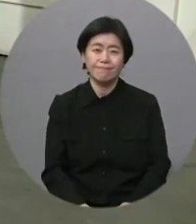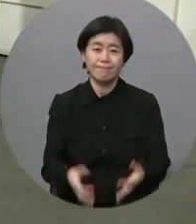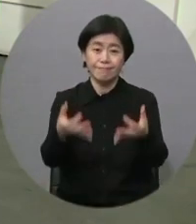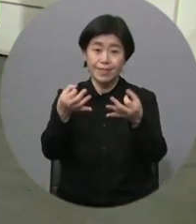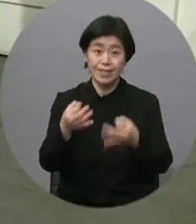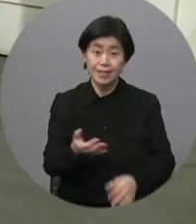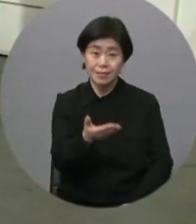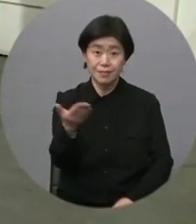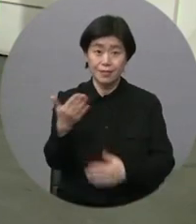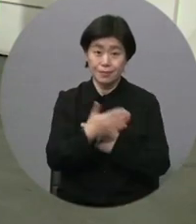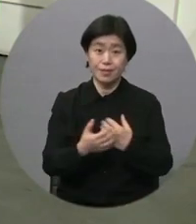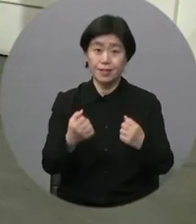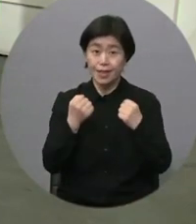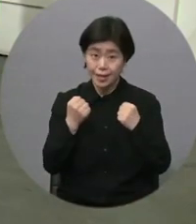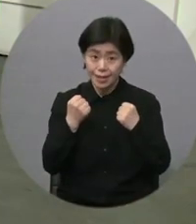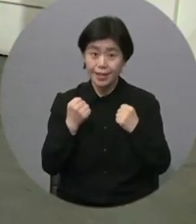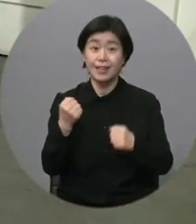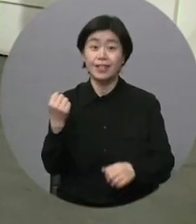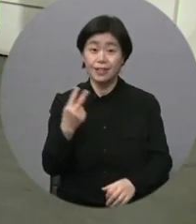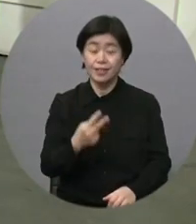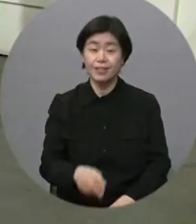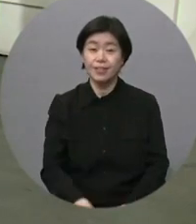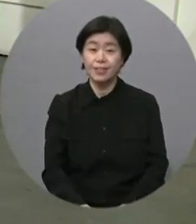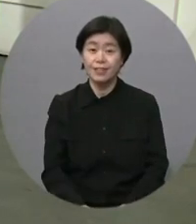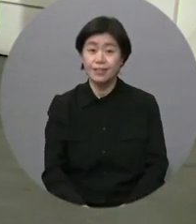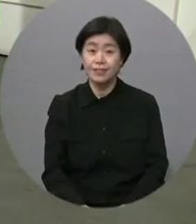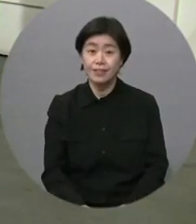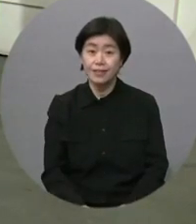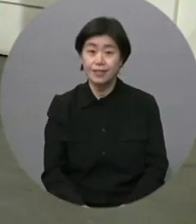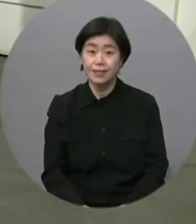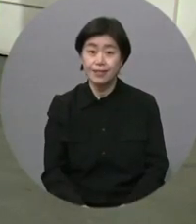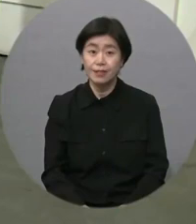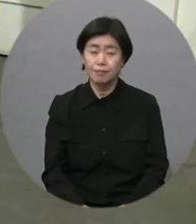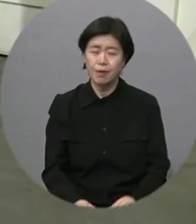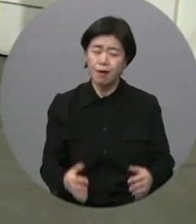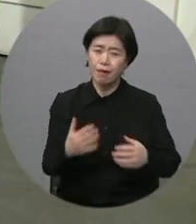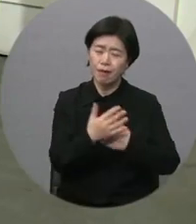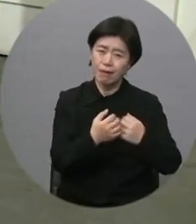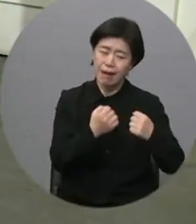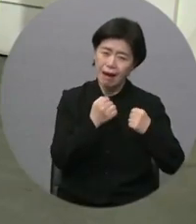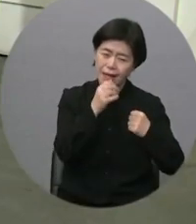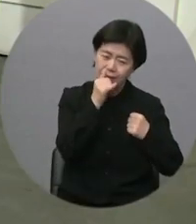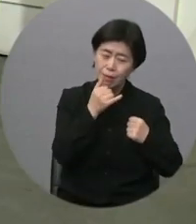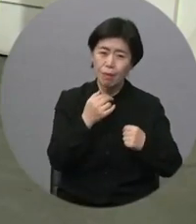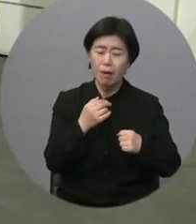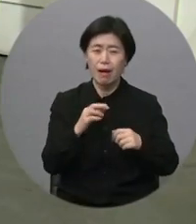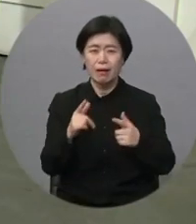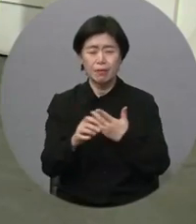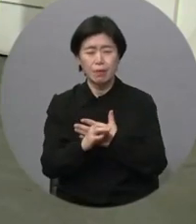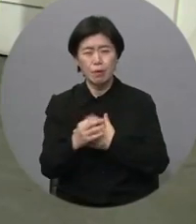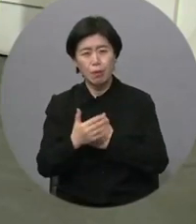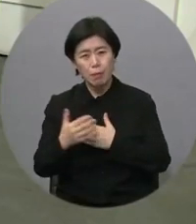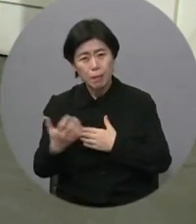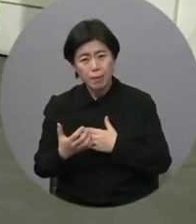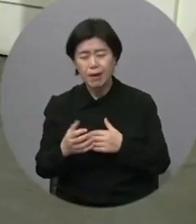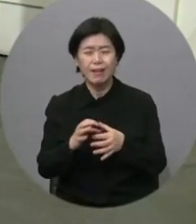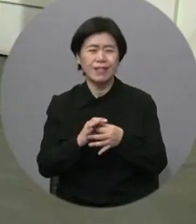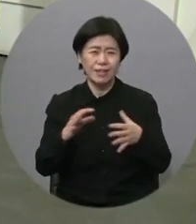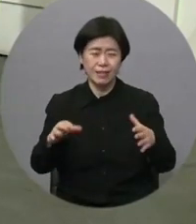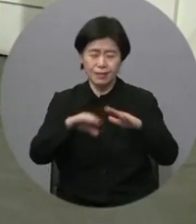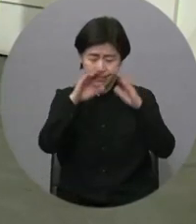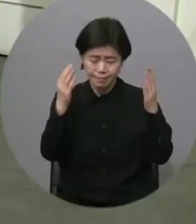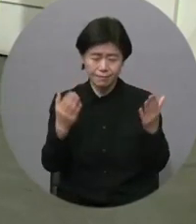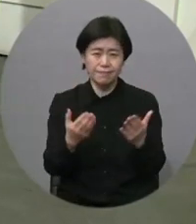뭐 건강하신 분이나 또 건강하지 않으신 분들이나 네. 어, 모두 좋은 일만